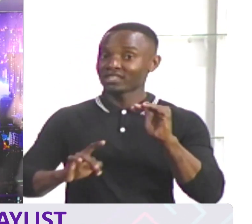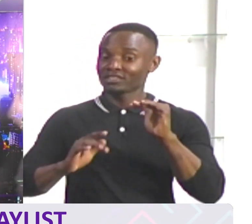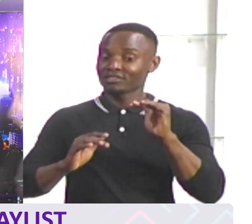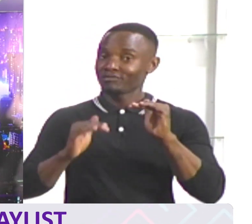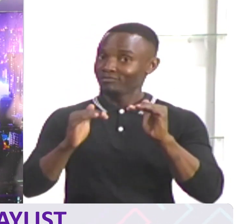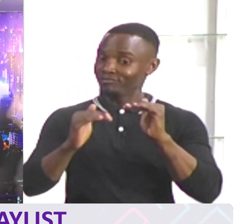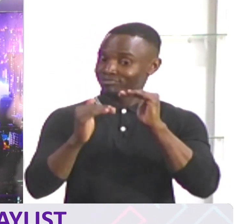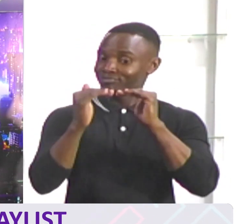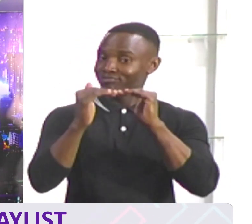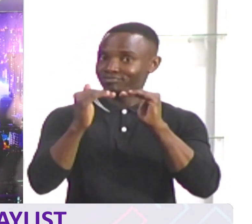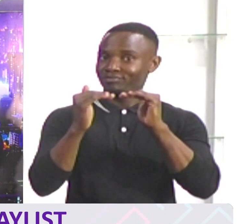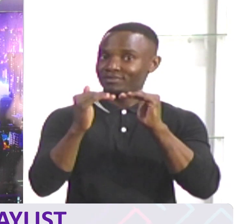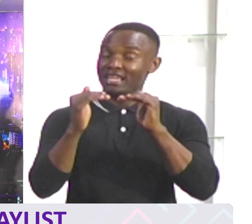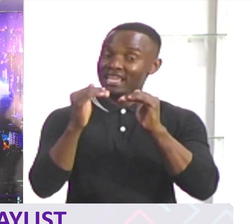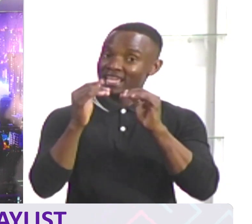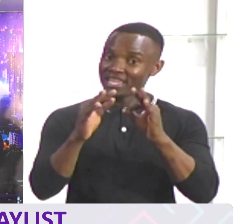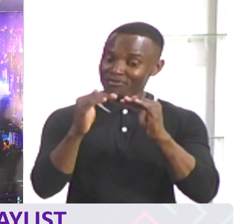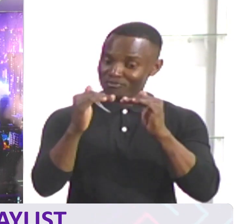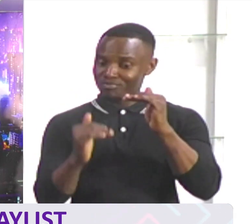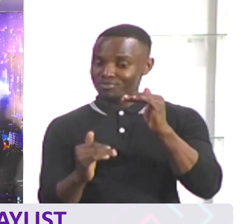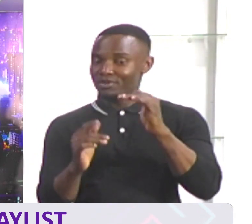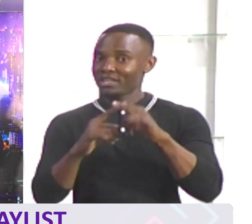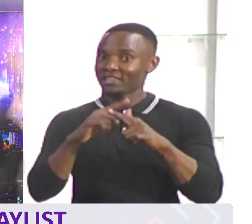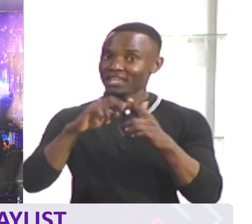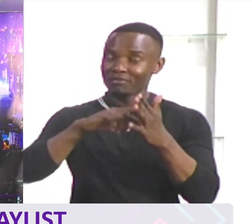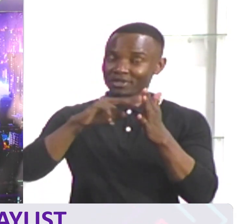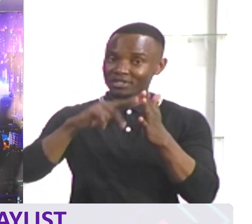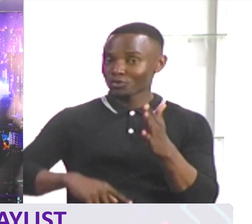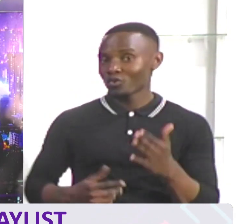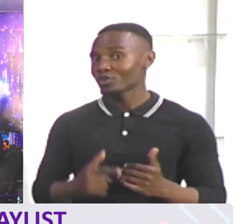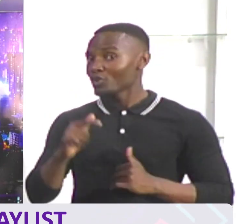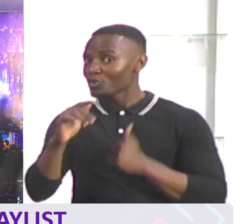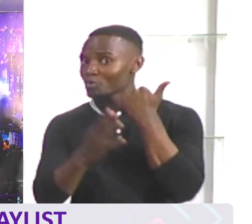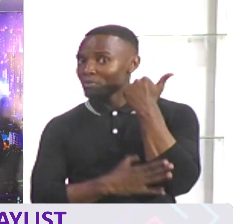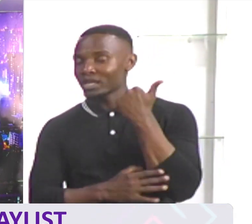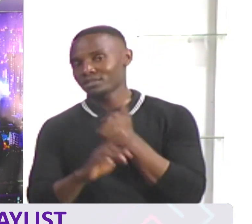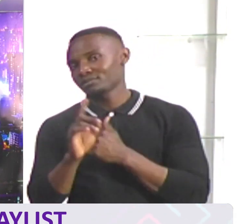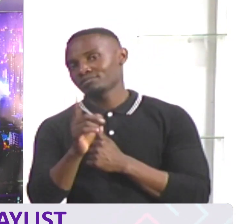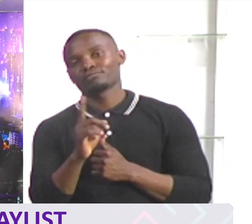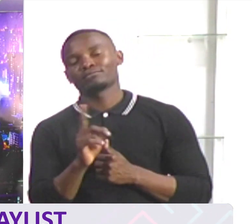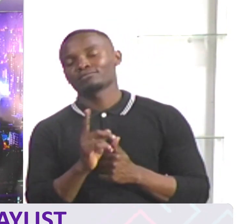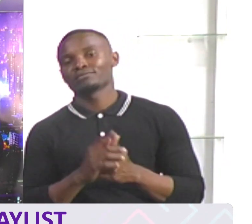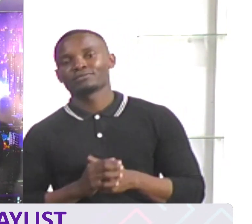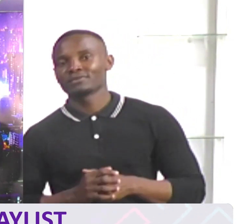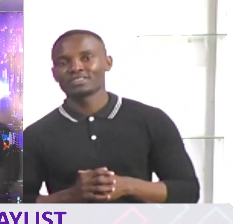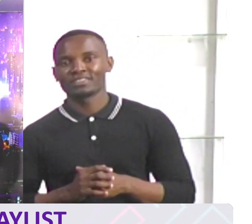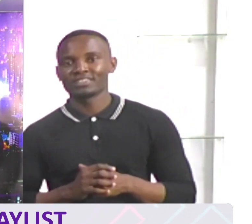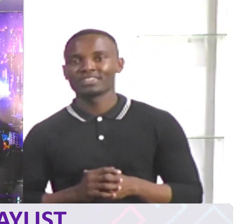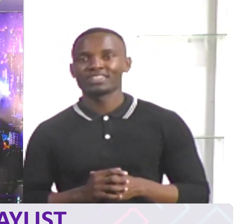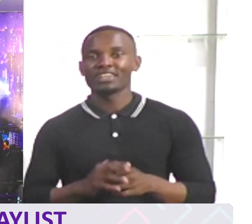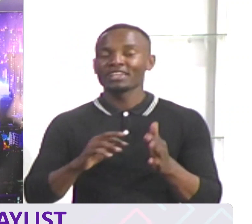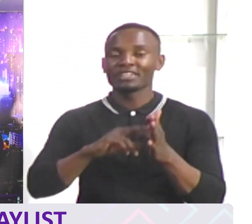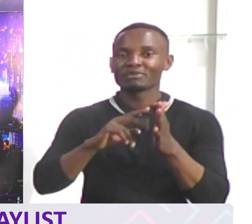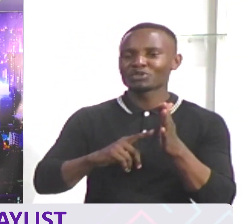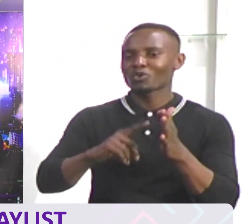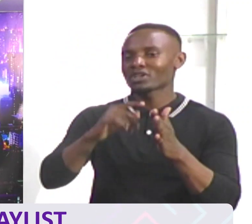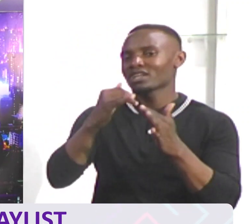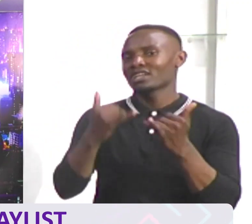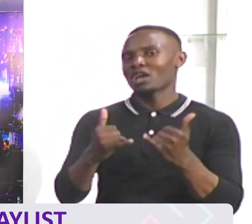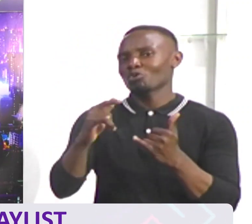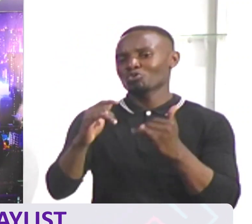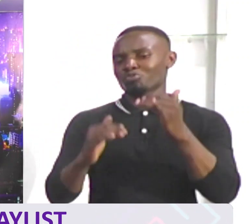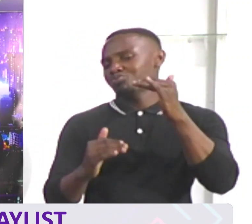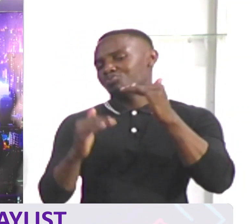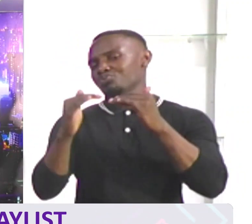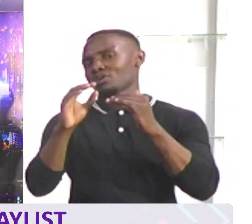Lazima tuze. Inamaanisha are you bad? Haimaanishi wewe ni mbadu mtu wangu. Unajua? Haimaanisha ati sala tuna leo tafika mahali ati